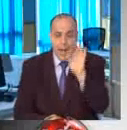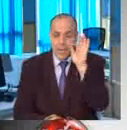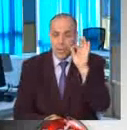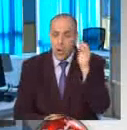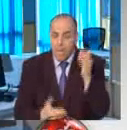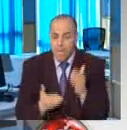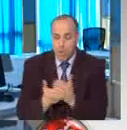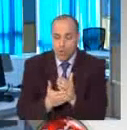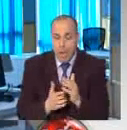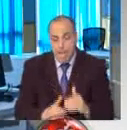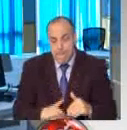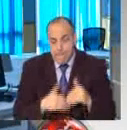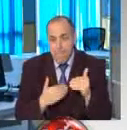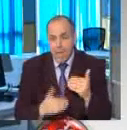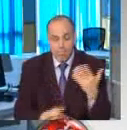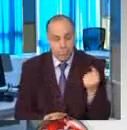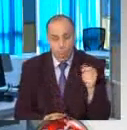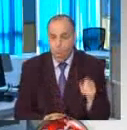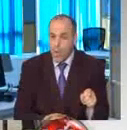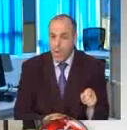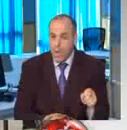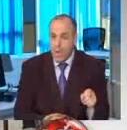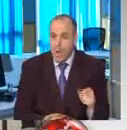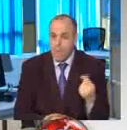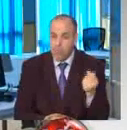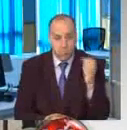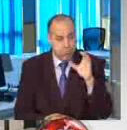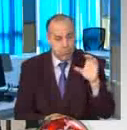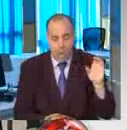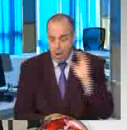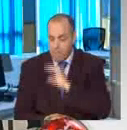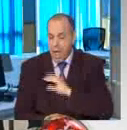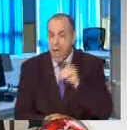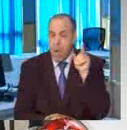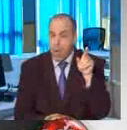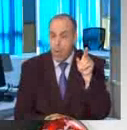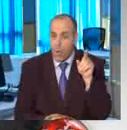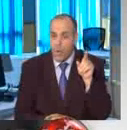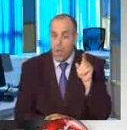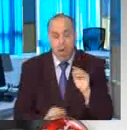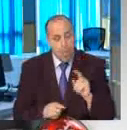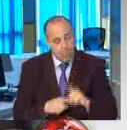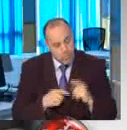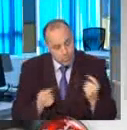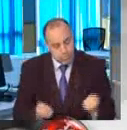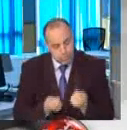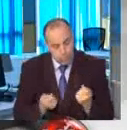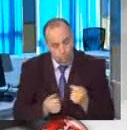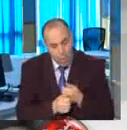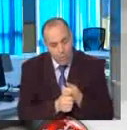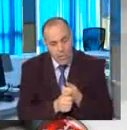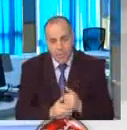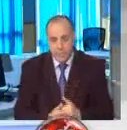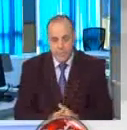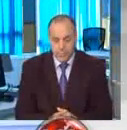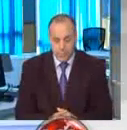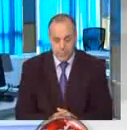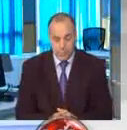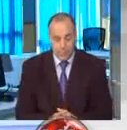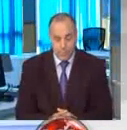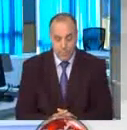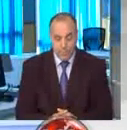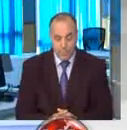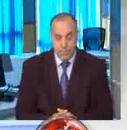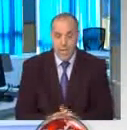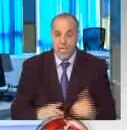المشاريع التي سيحظى أصحابها بمبالغ مالية هامة وبالتكوين والمتابعة.